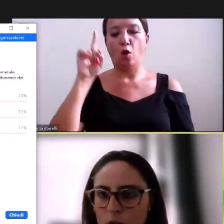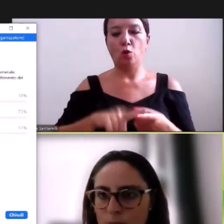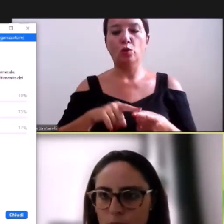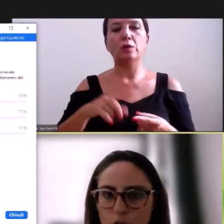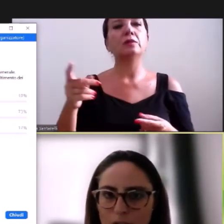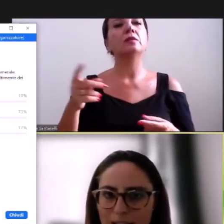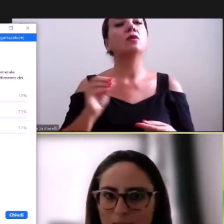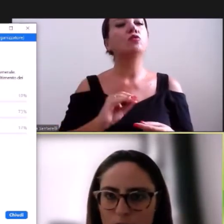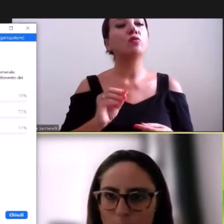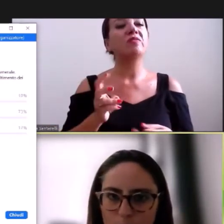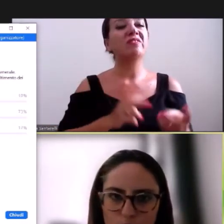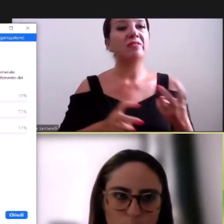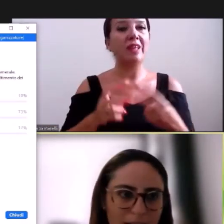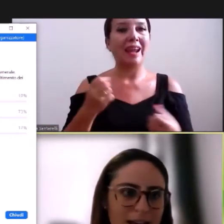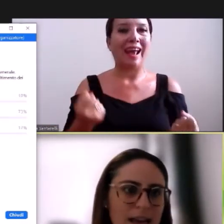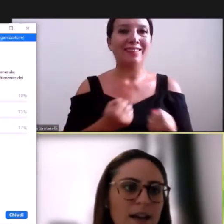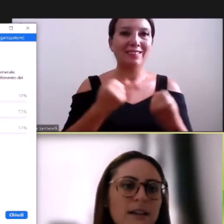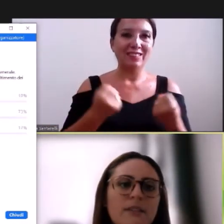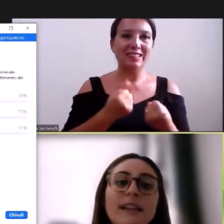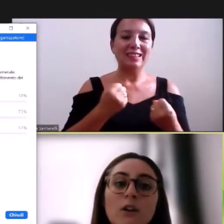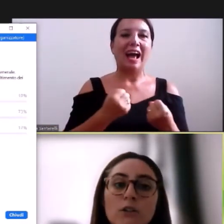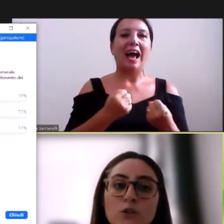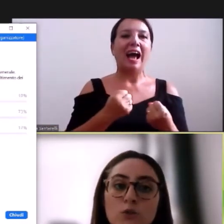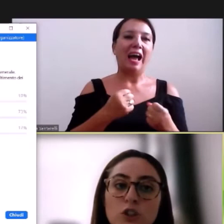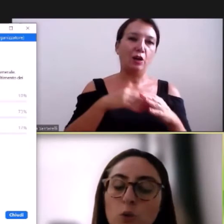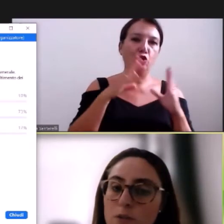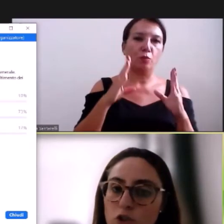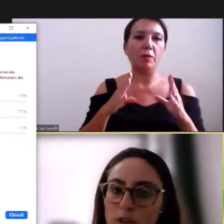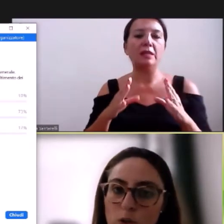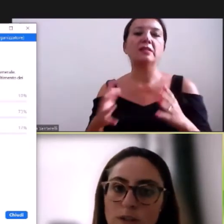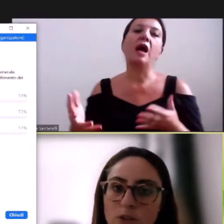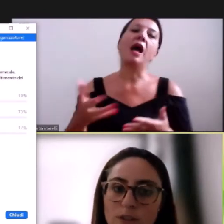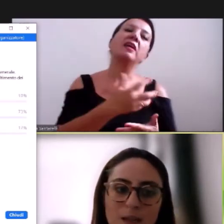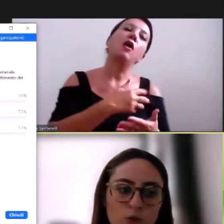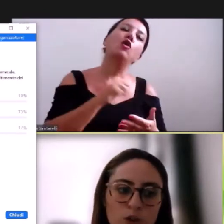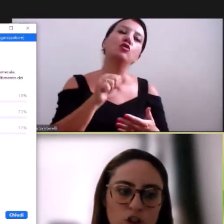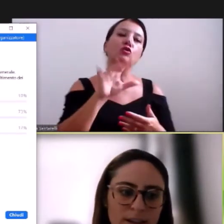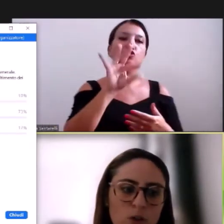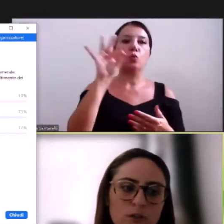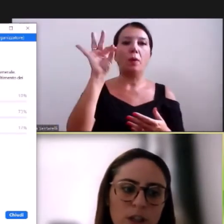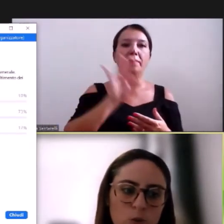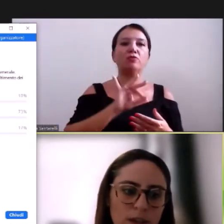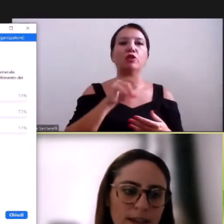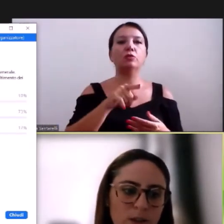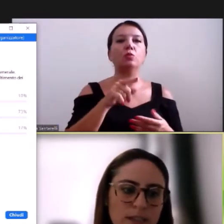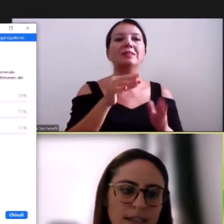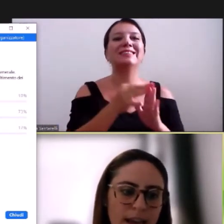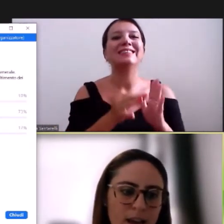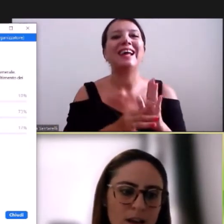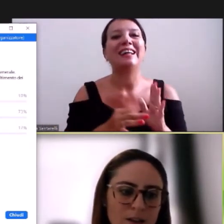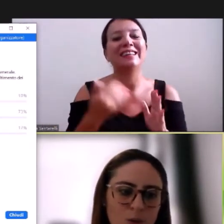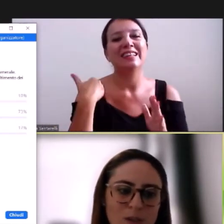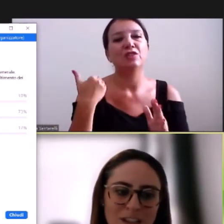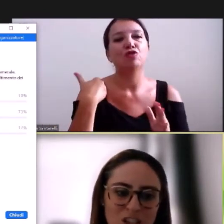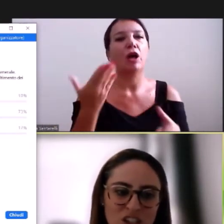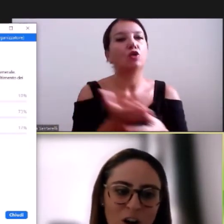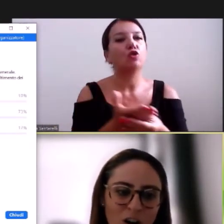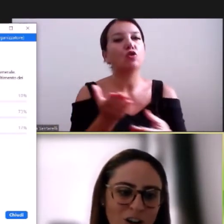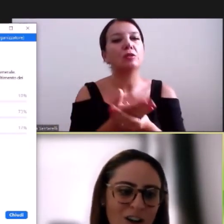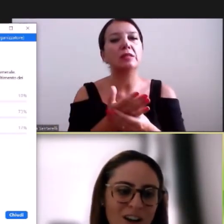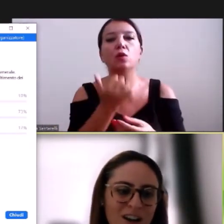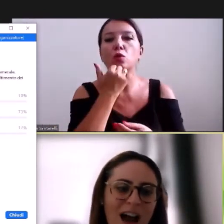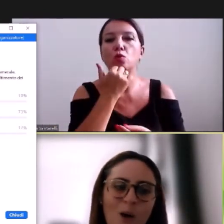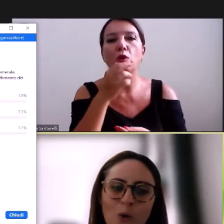quindi quello che noi produciamo in casa, usiamo e produciamo in casa, ne viene raccolto solo il 5%. Questi sono dati molto recenti contenuti nel dossier Scusami,